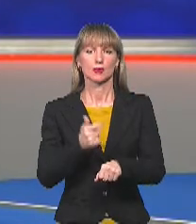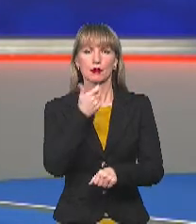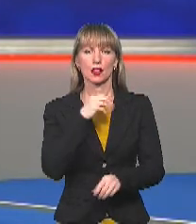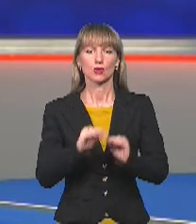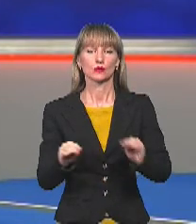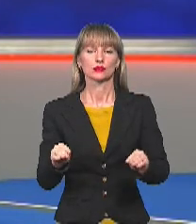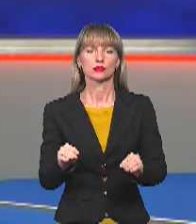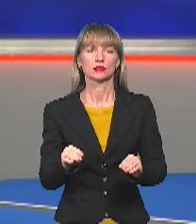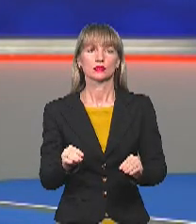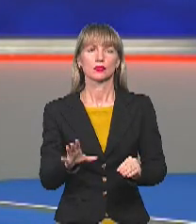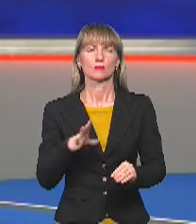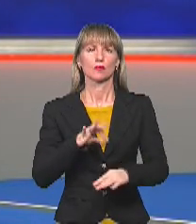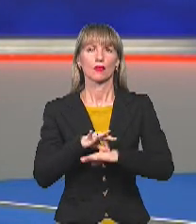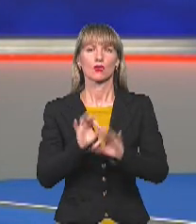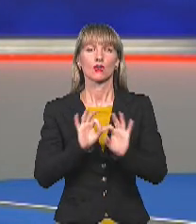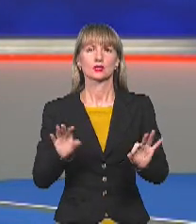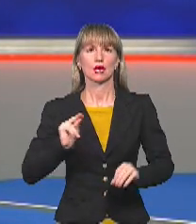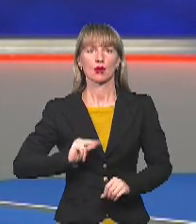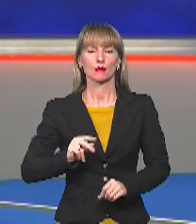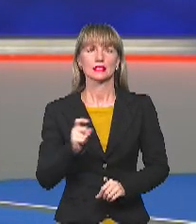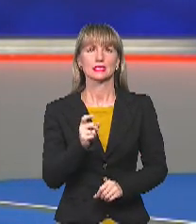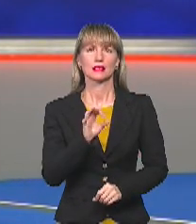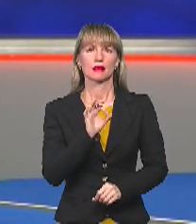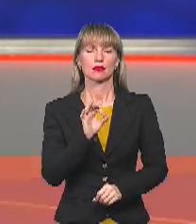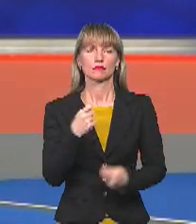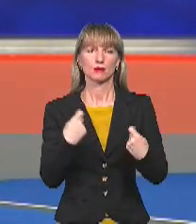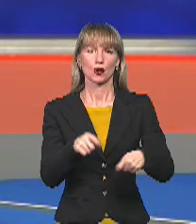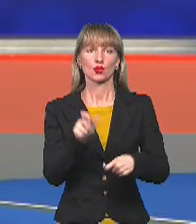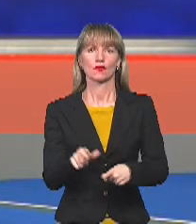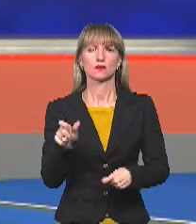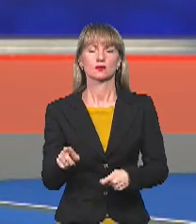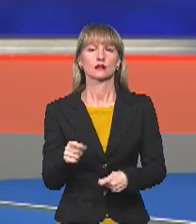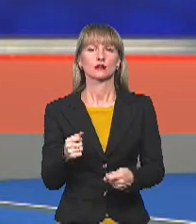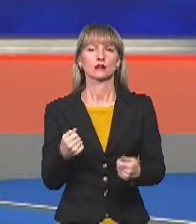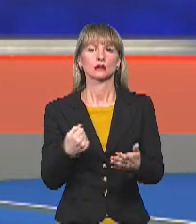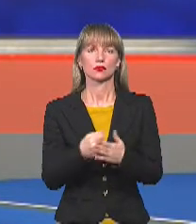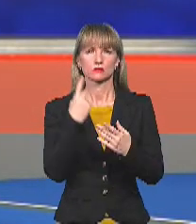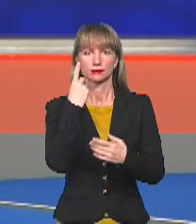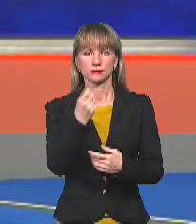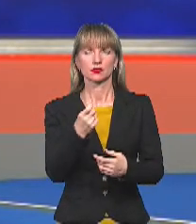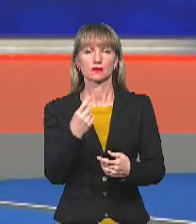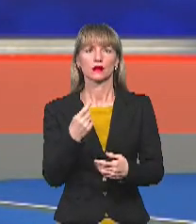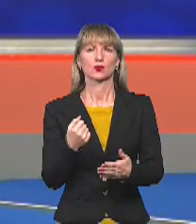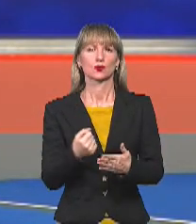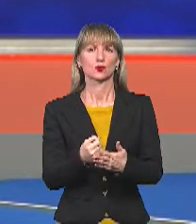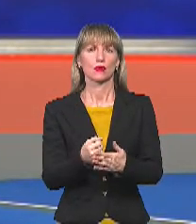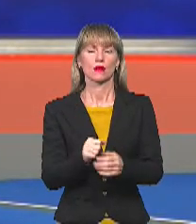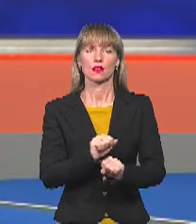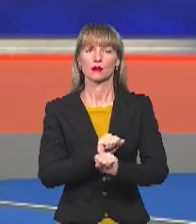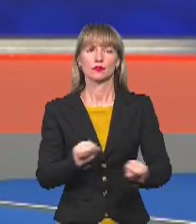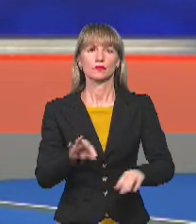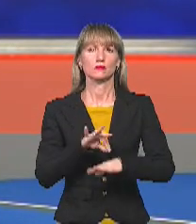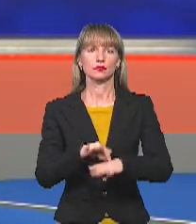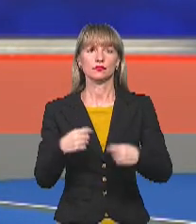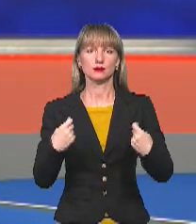благоустрою проводилась роз'яснювальна робота з реалізаторами щодо донесення інформації щодо неможливості